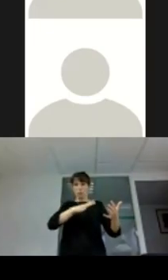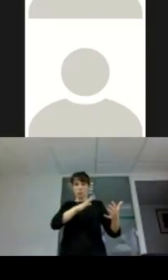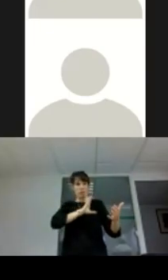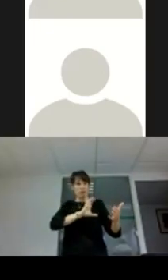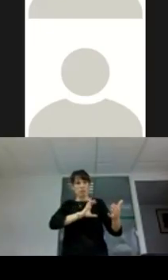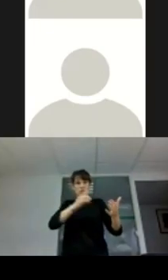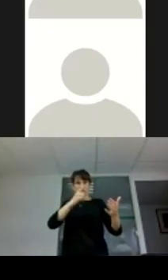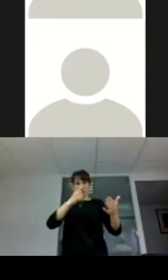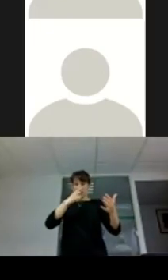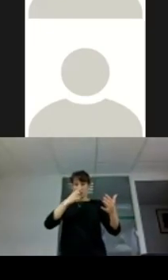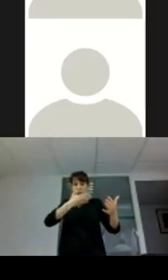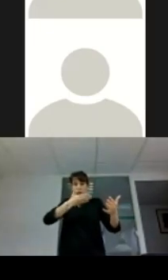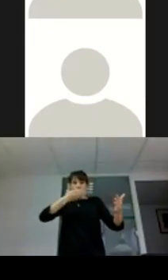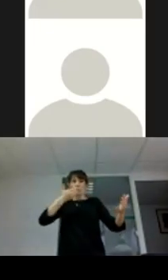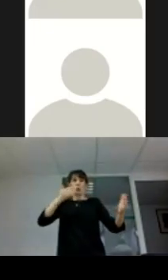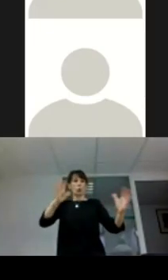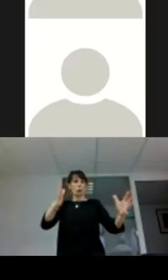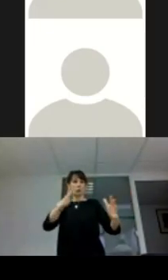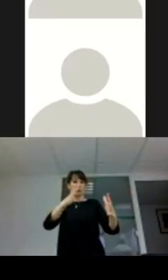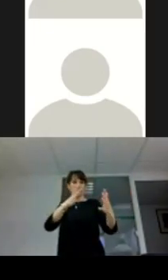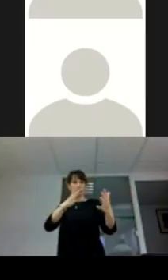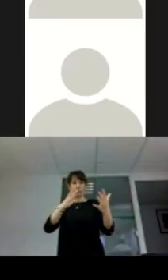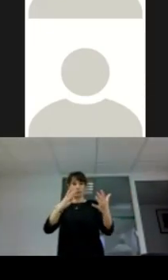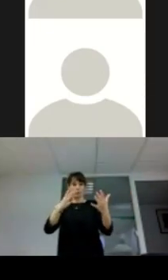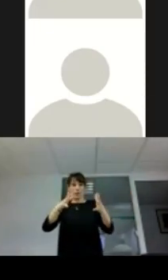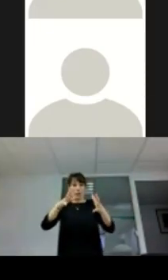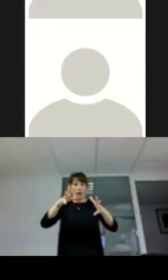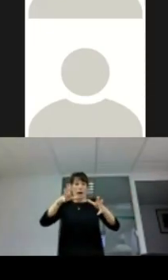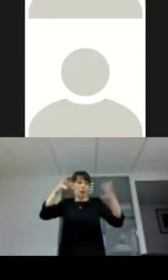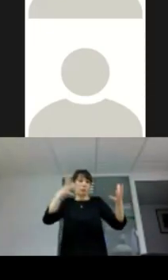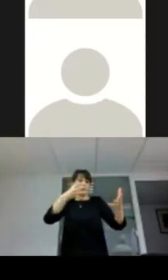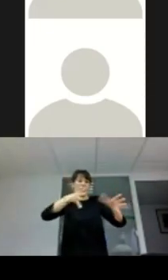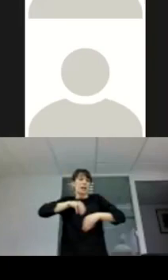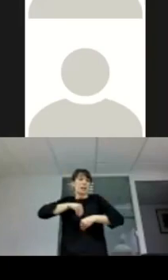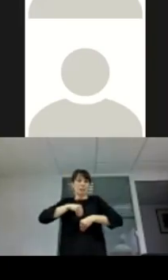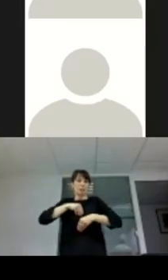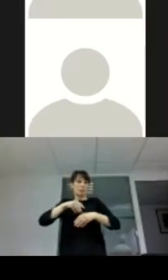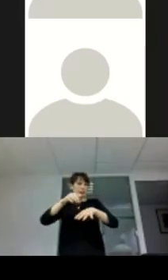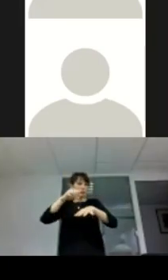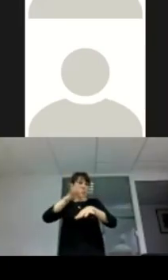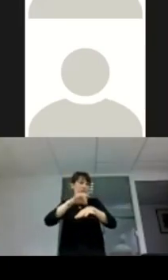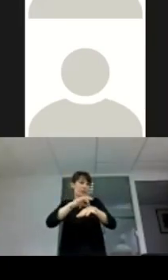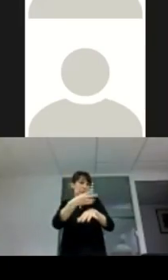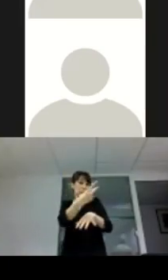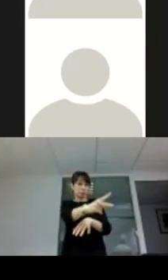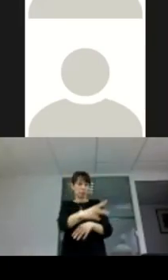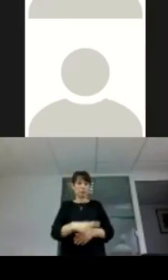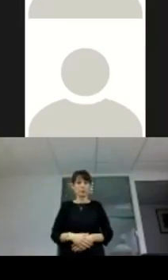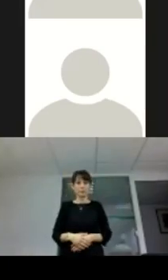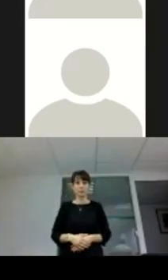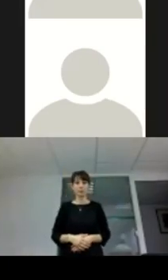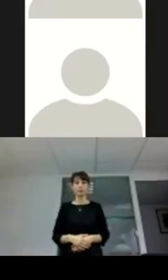elle va mettre en place des moyens pour vivre cette pathologie.